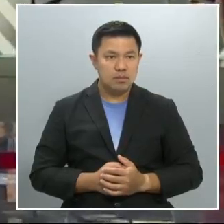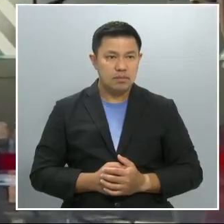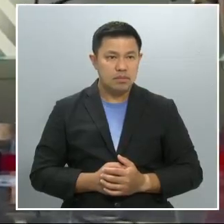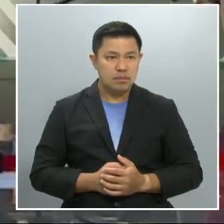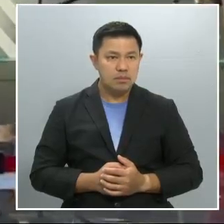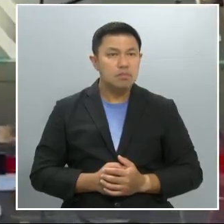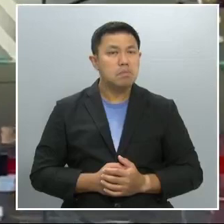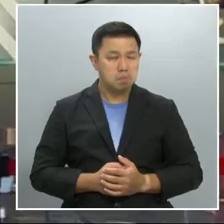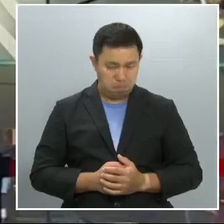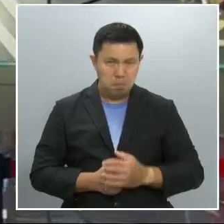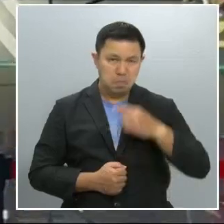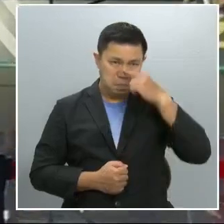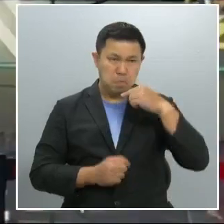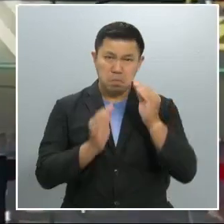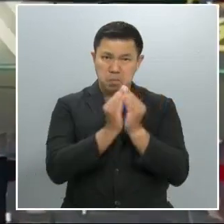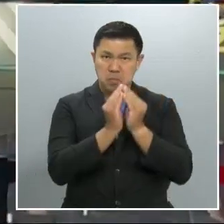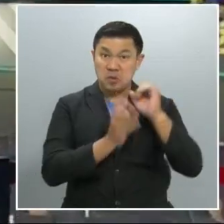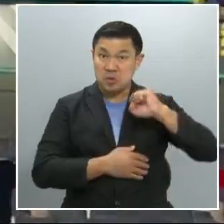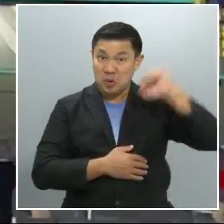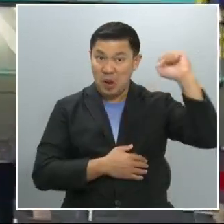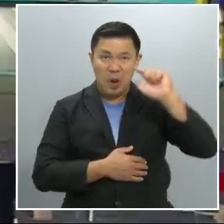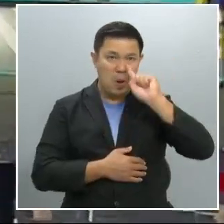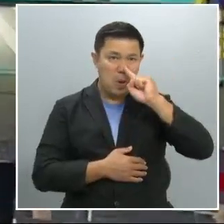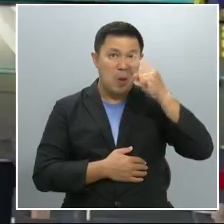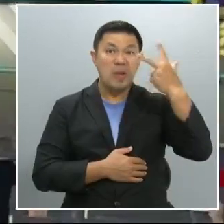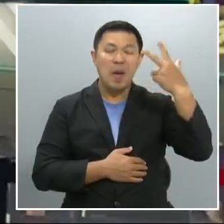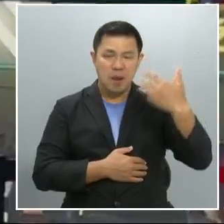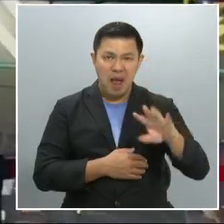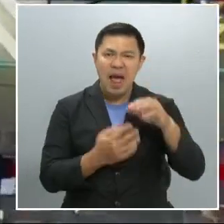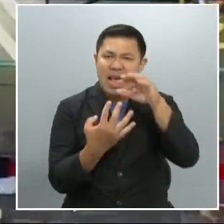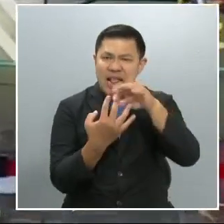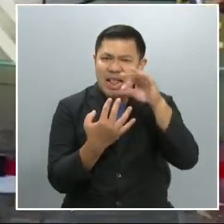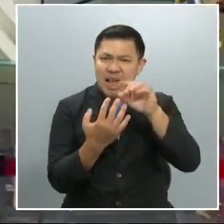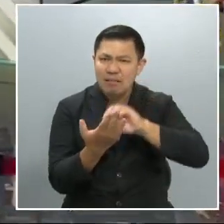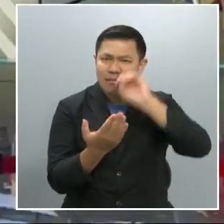ก็ถือเป็นชัยชนะนัดที่3ศึกคัดเลือกโอลิมปิก